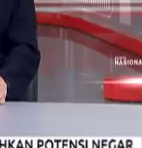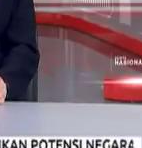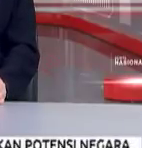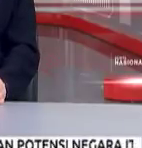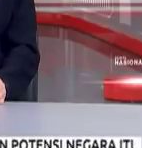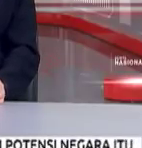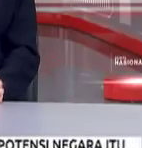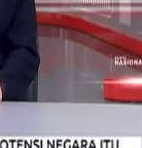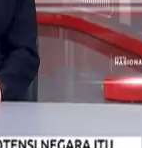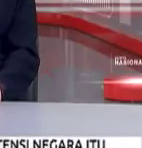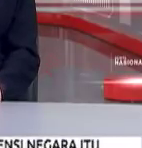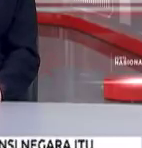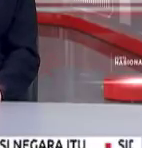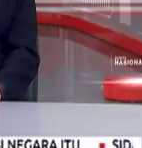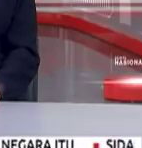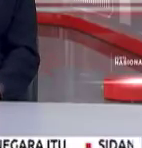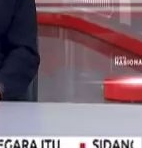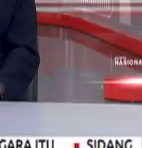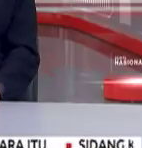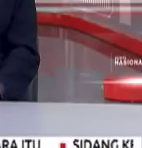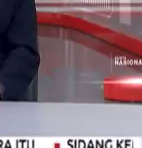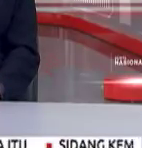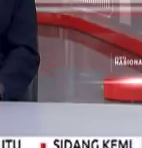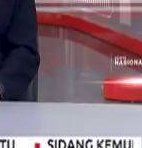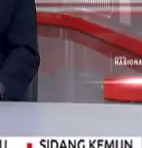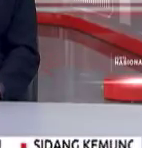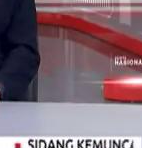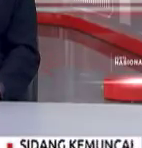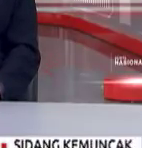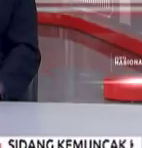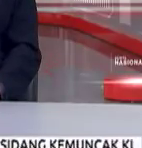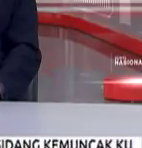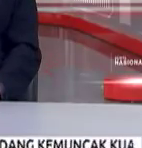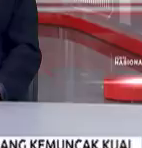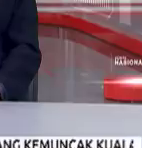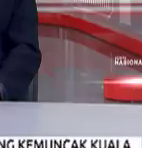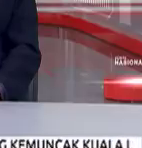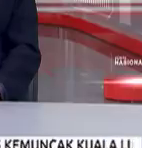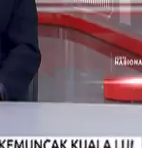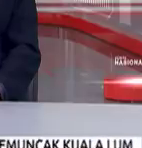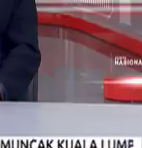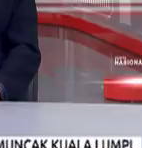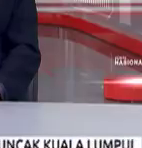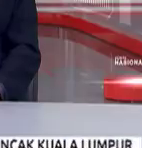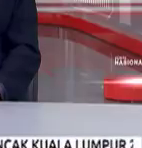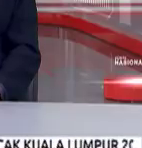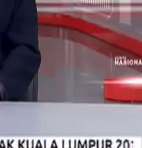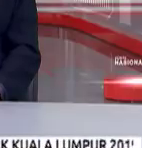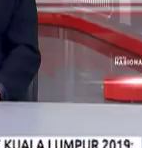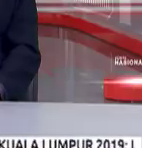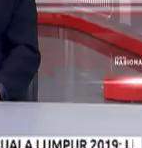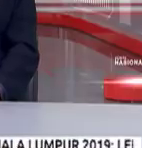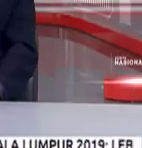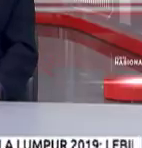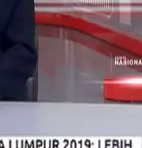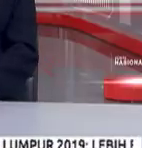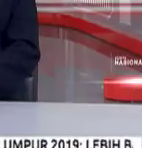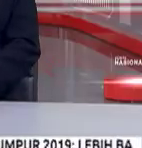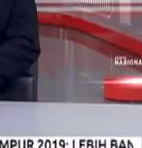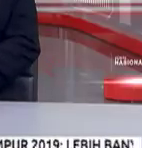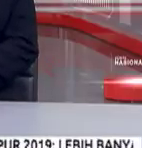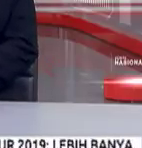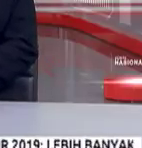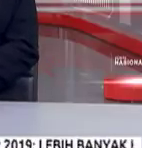Baik, saudara, laporan itu mengakhiri N8 edisi Jumaat 20 Disember 2019. Ya, siaran berita RTM juga boleh ditonton melalui